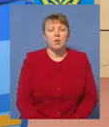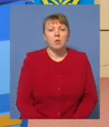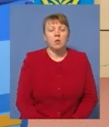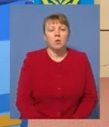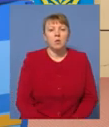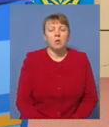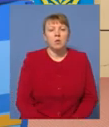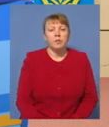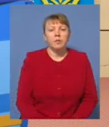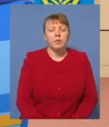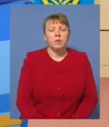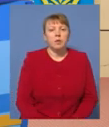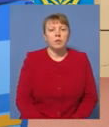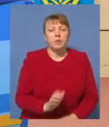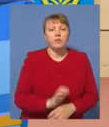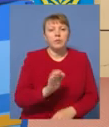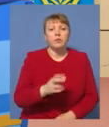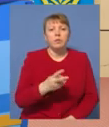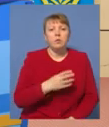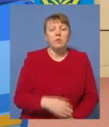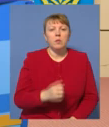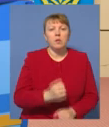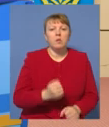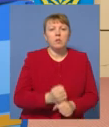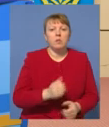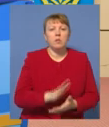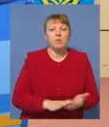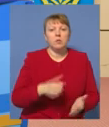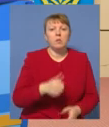либо отправить на доработку эти материалы.